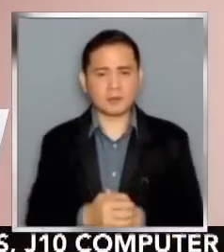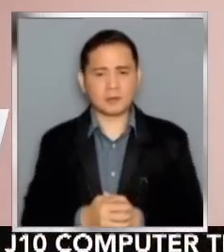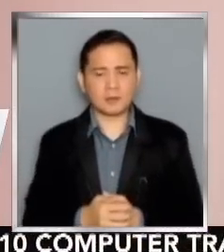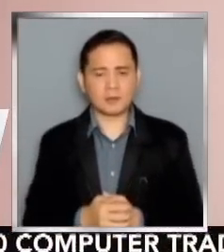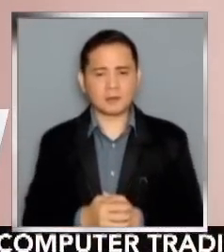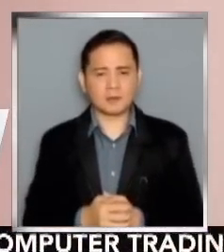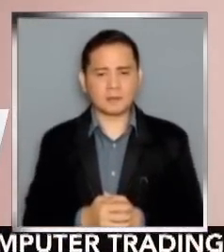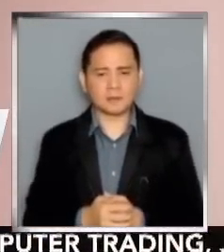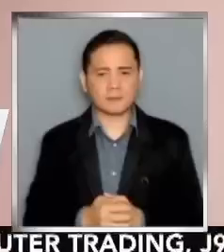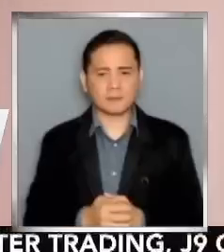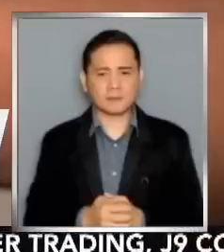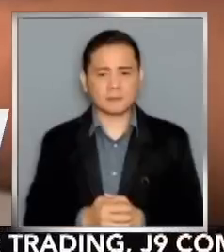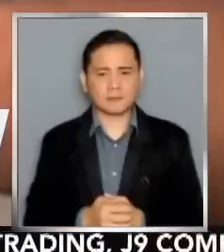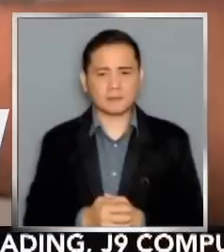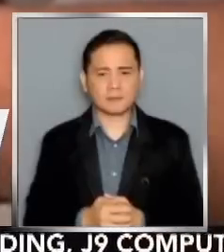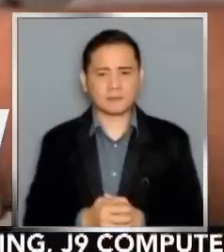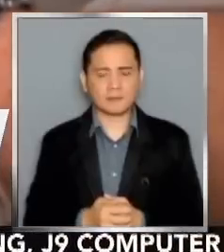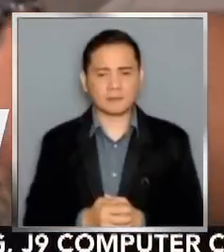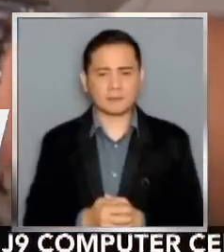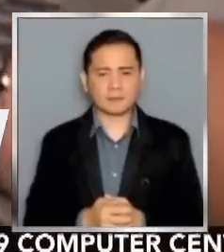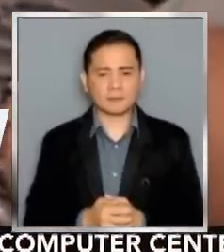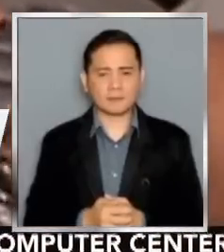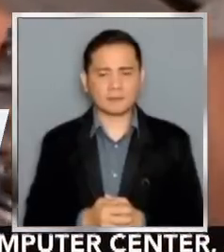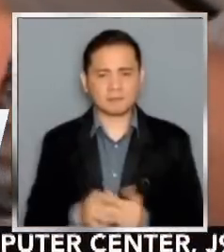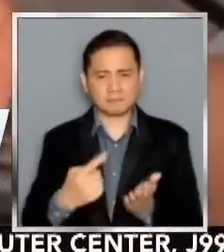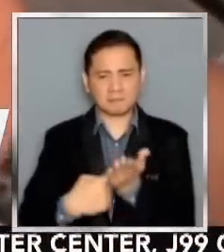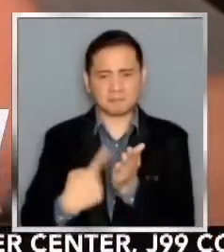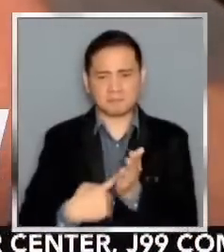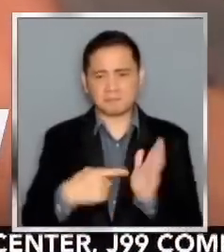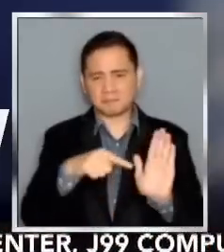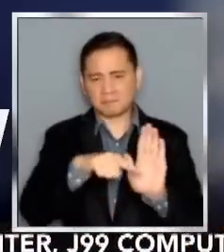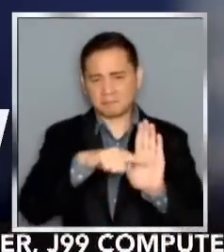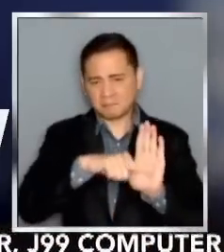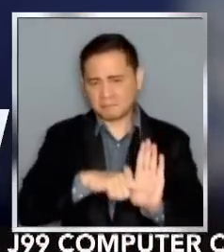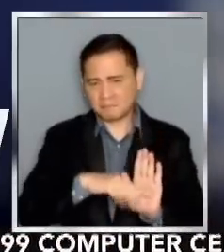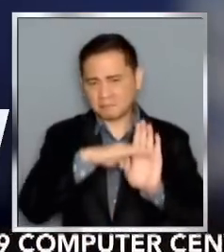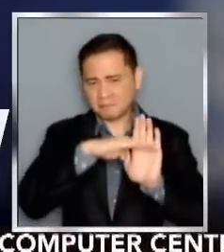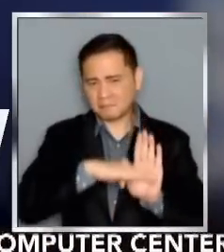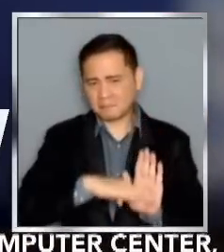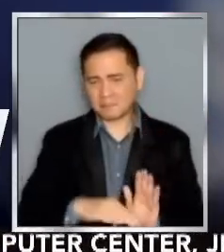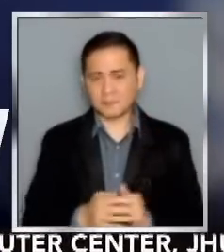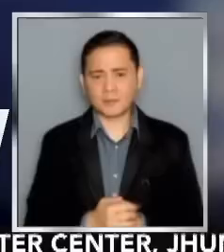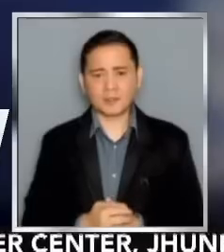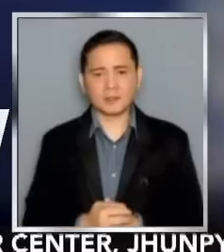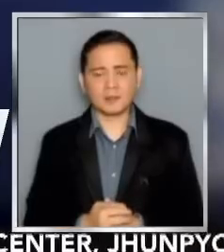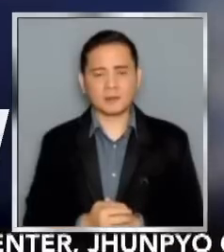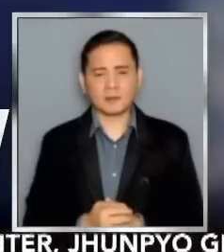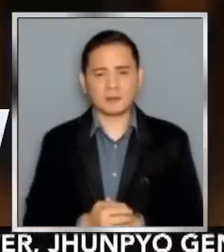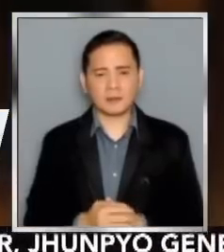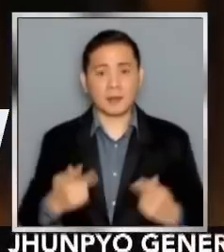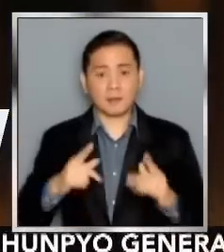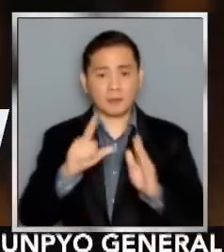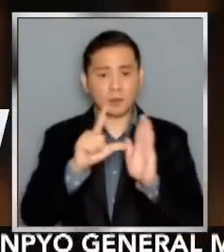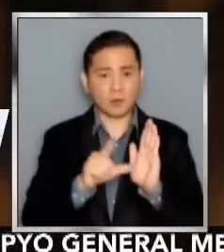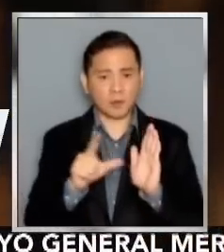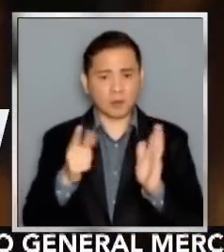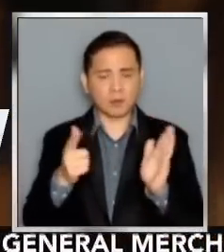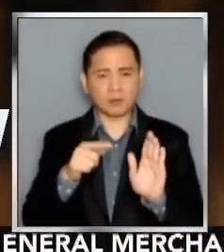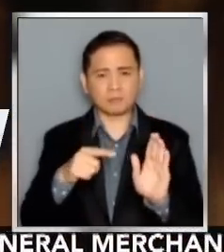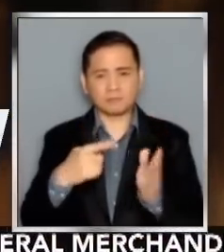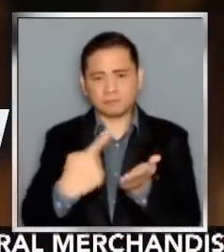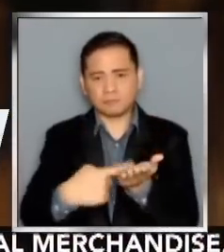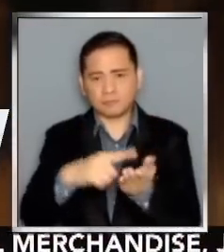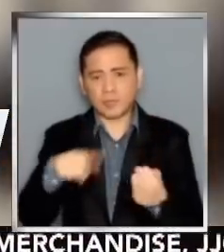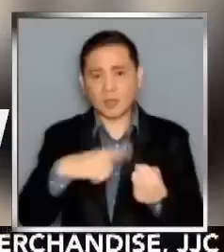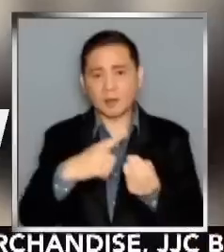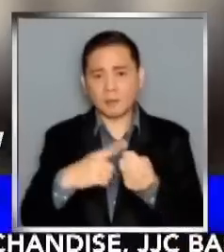ito maaaring masimulan natin. Nauna nang inihain sa kamera ang isa pang panukalang batas na nagtatakda ng minimum legal drinking